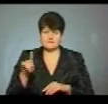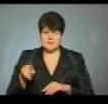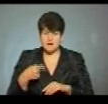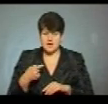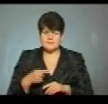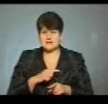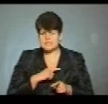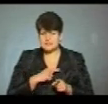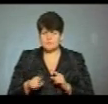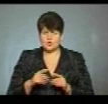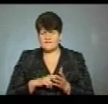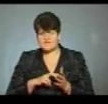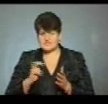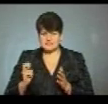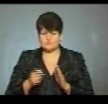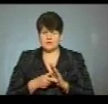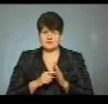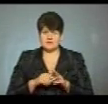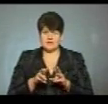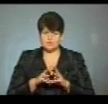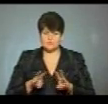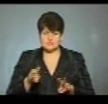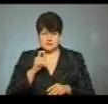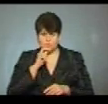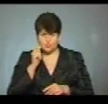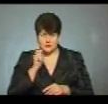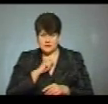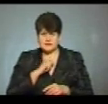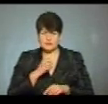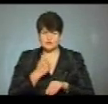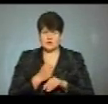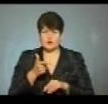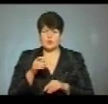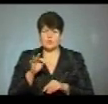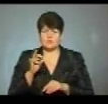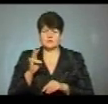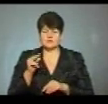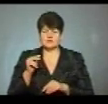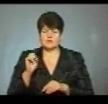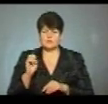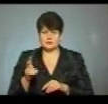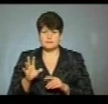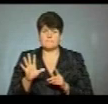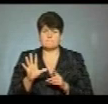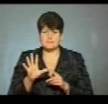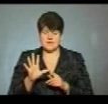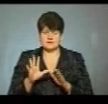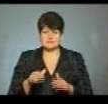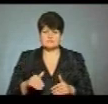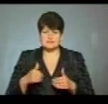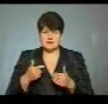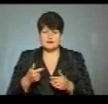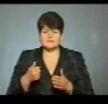вимагаємо термінової відставки Кабінету міністрів України на чолі з Гончаруком. П'яте, звертаємося